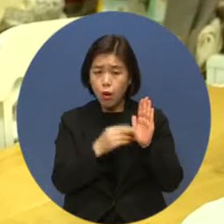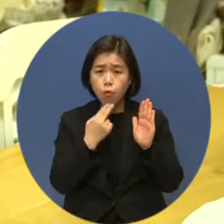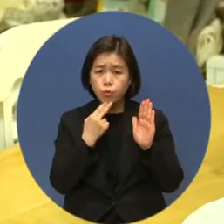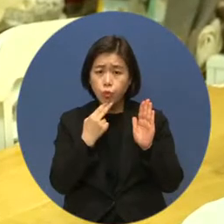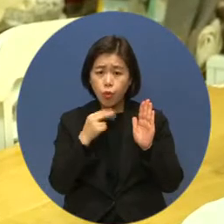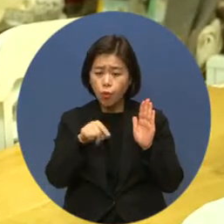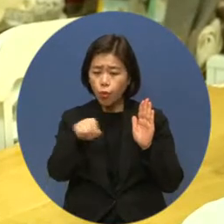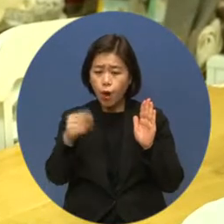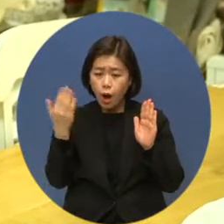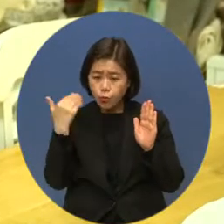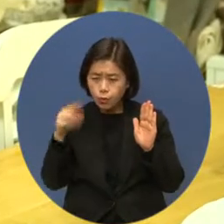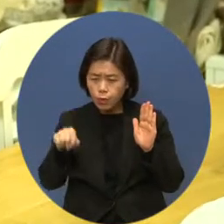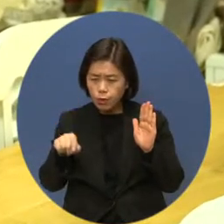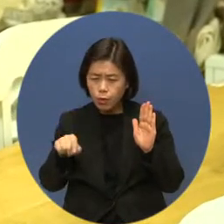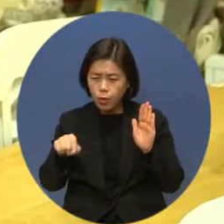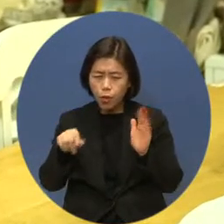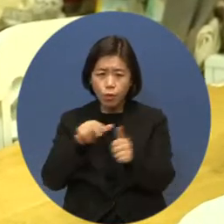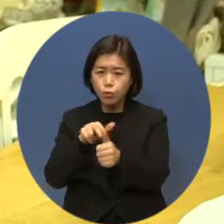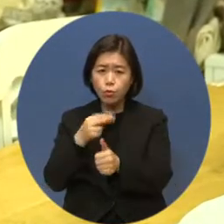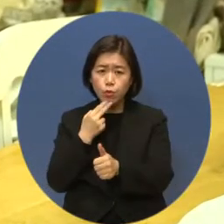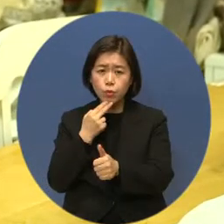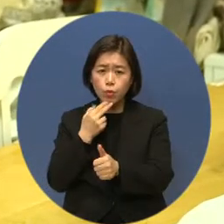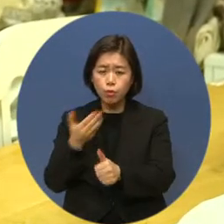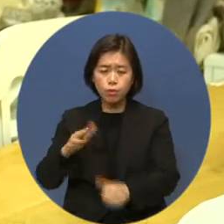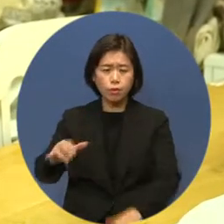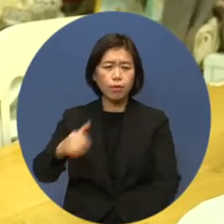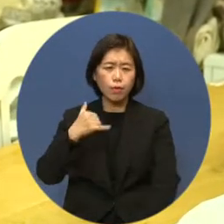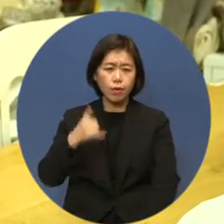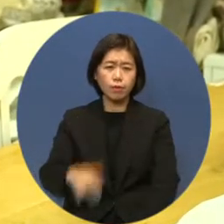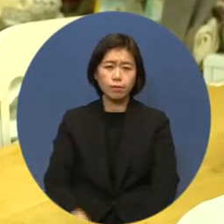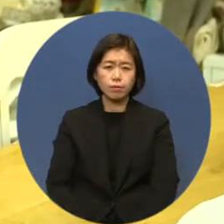그래서 통화를 해보니까 예전에